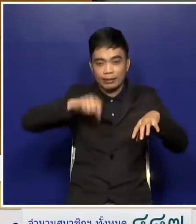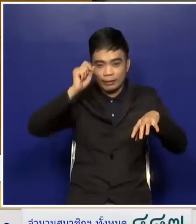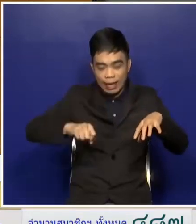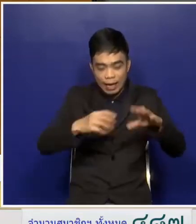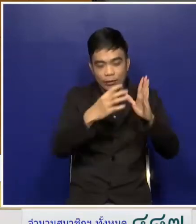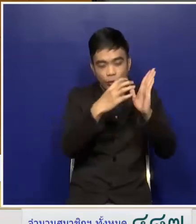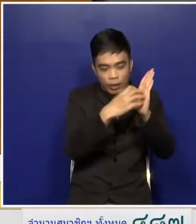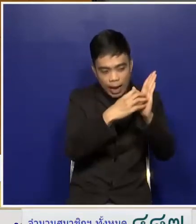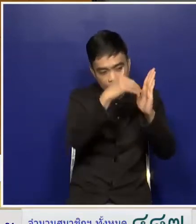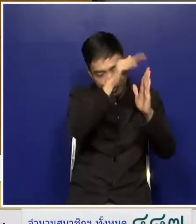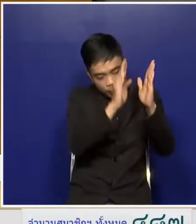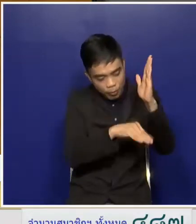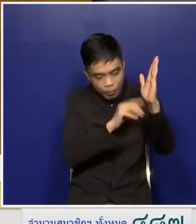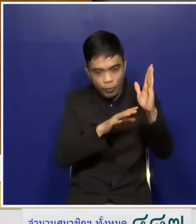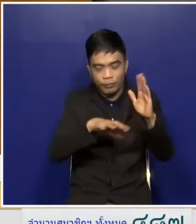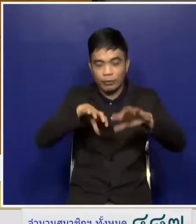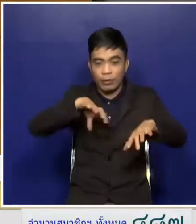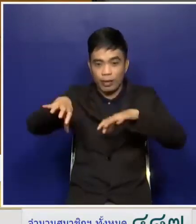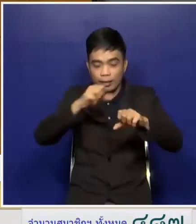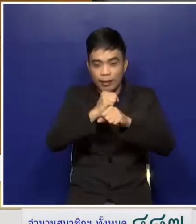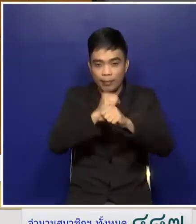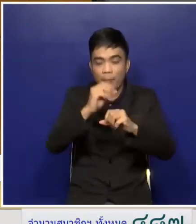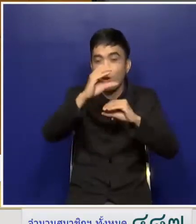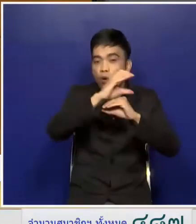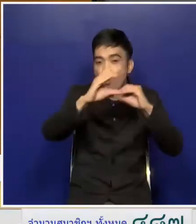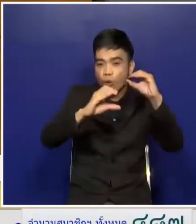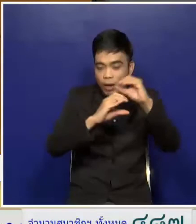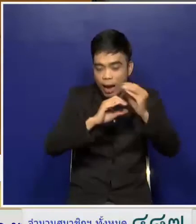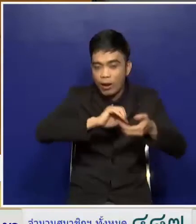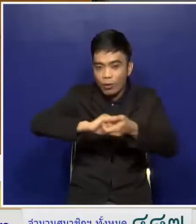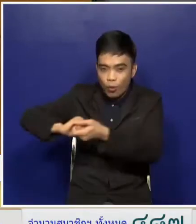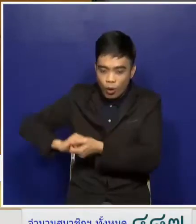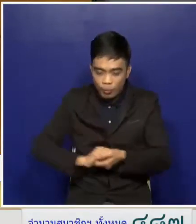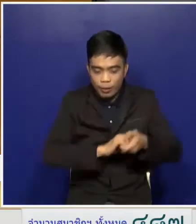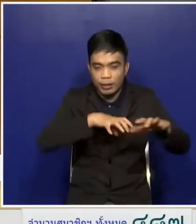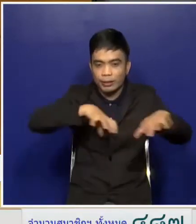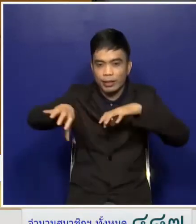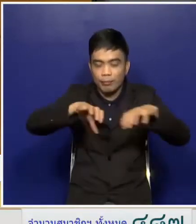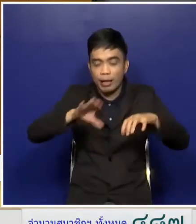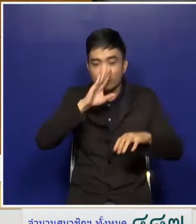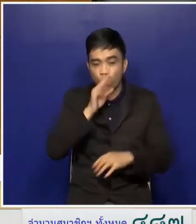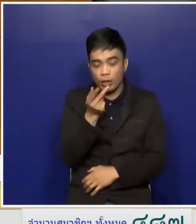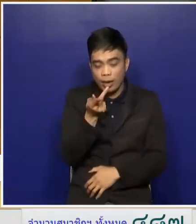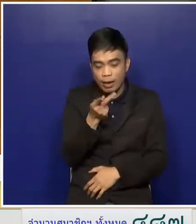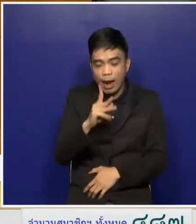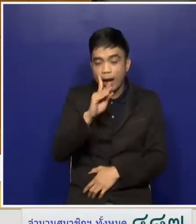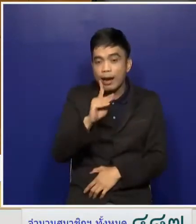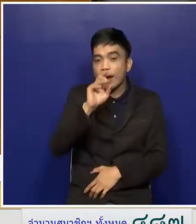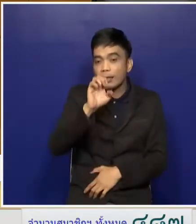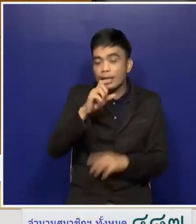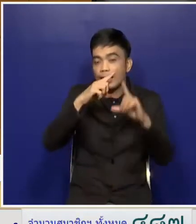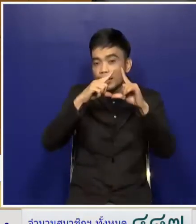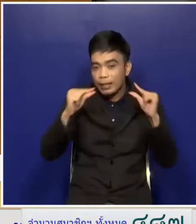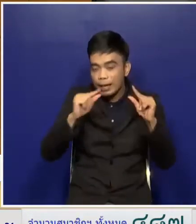ได้มีการจัดทำโครงการความรวมมือบริหารจัดการขฏ blancของสารปกครองชั้นต้น